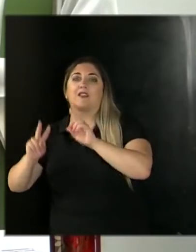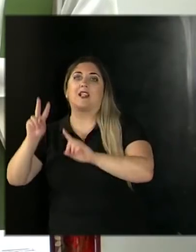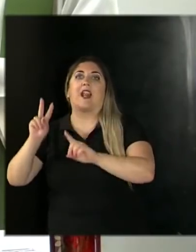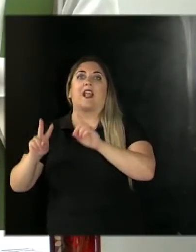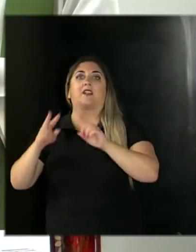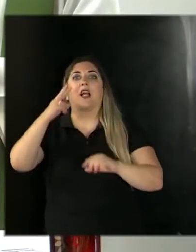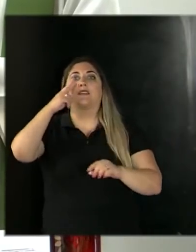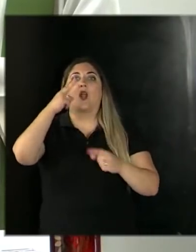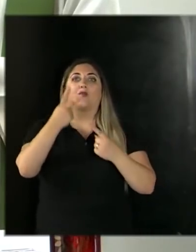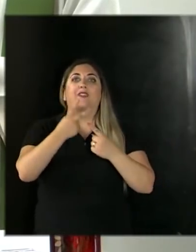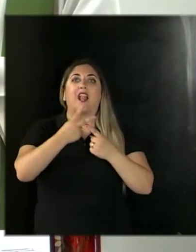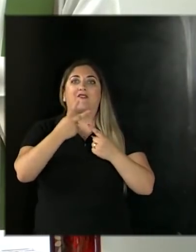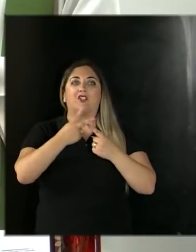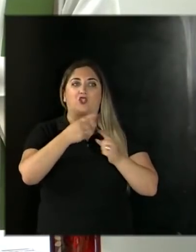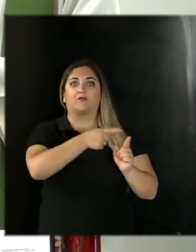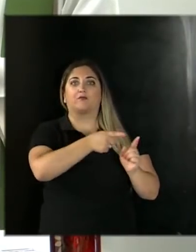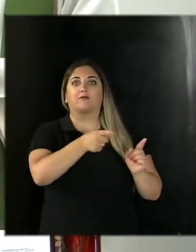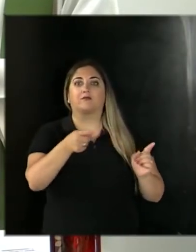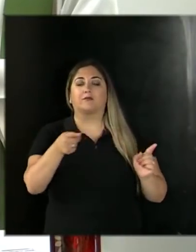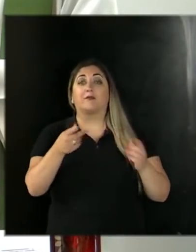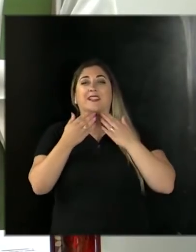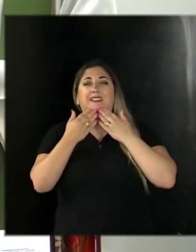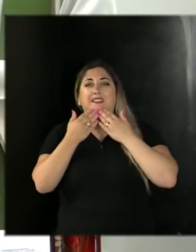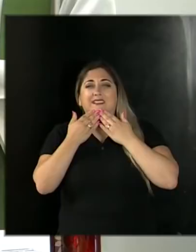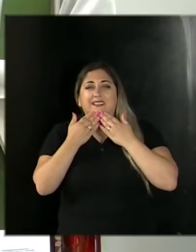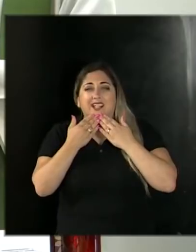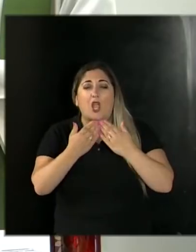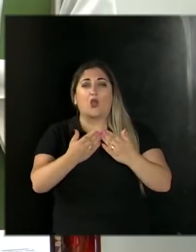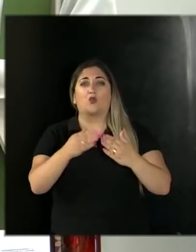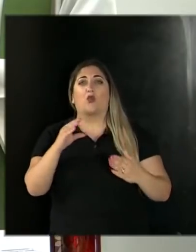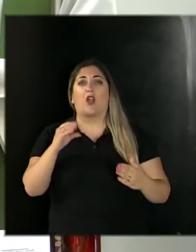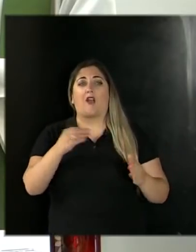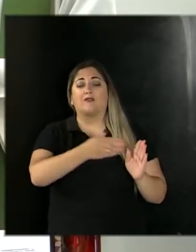l-istazzjonijiet tat-television. Nirringrazzjakom ħafna